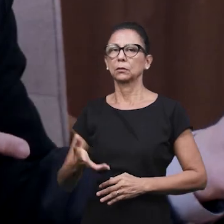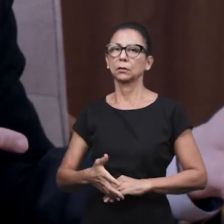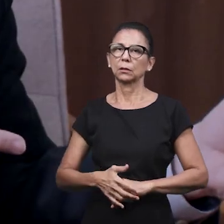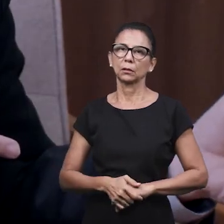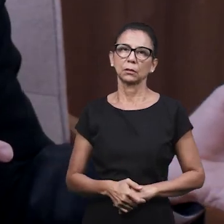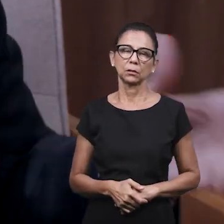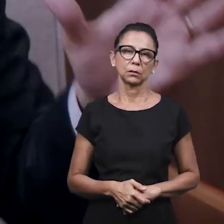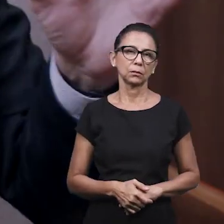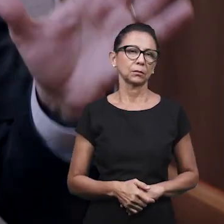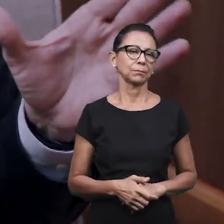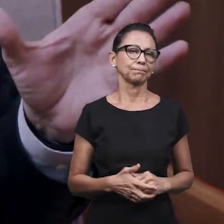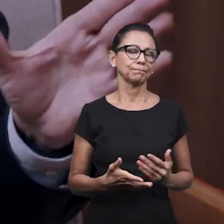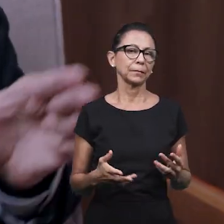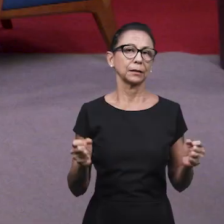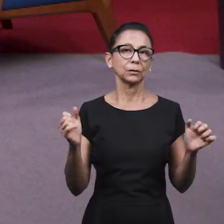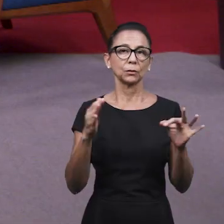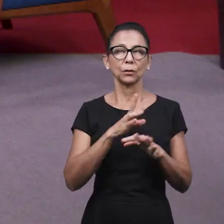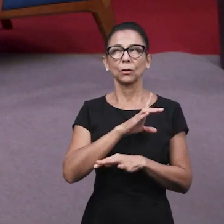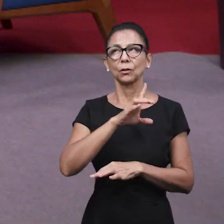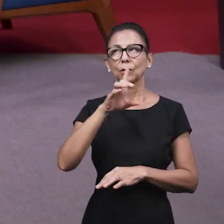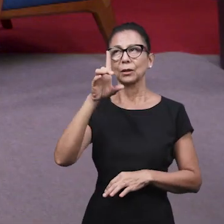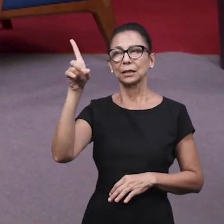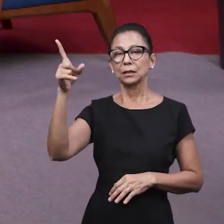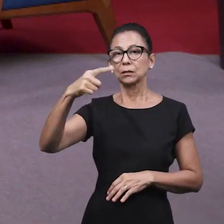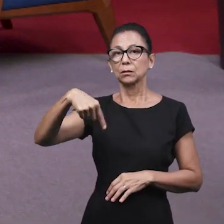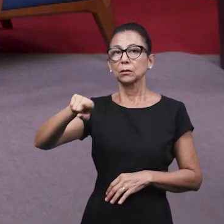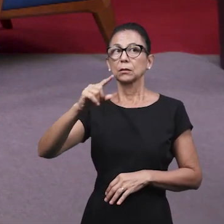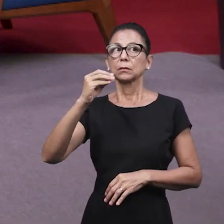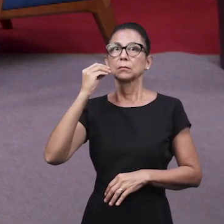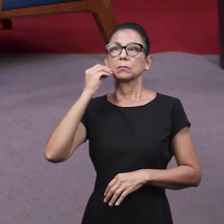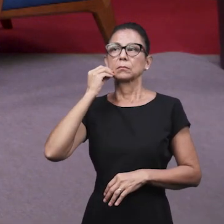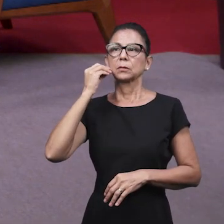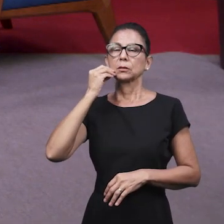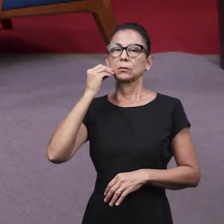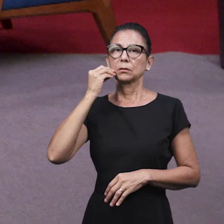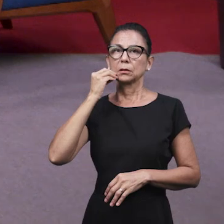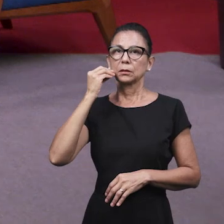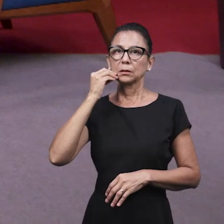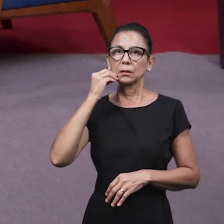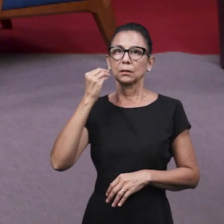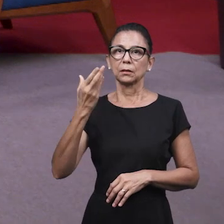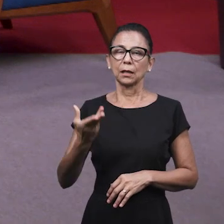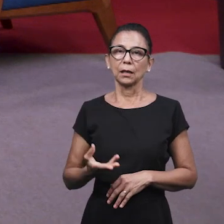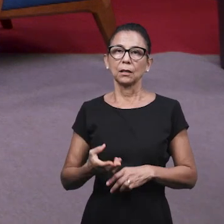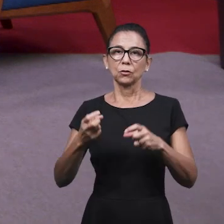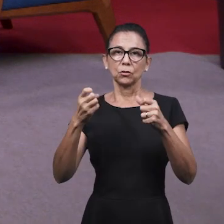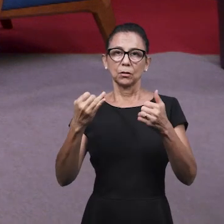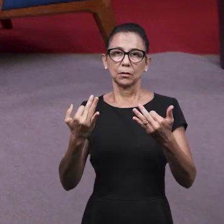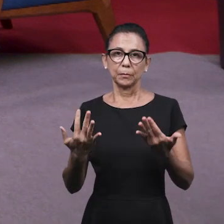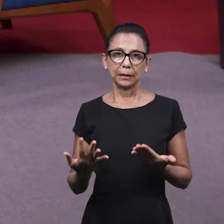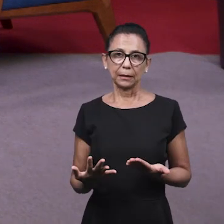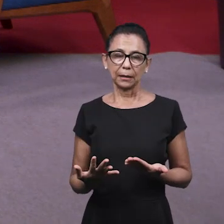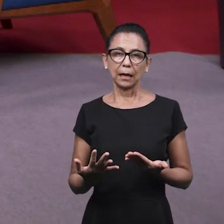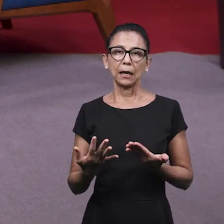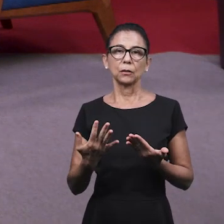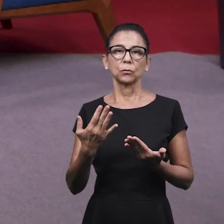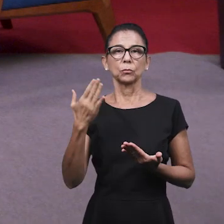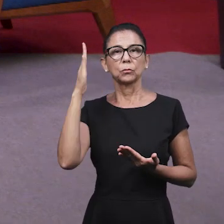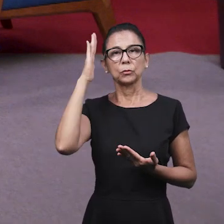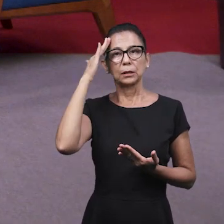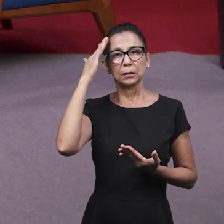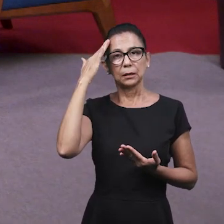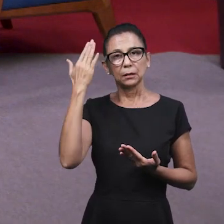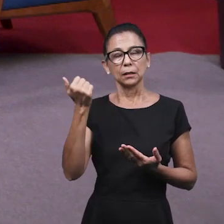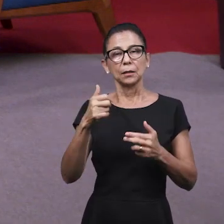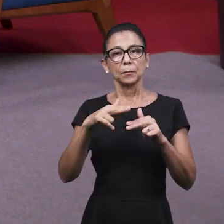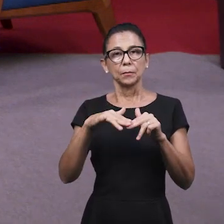ne sont pas dans la parole de Dieu. Ils pourraient se laisser tromper, mais gloire à Dieu que nous avons l'opportunité